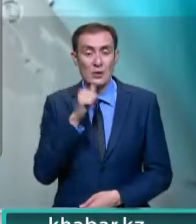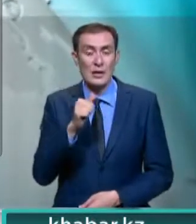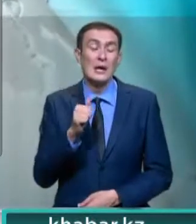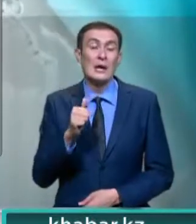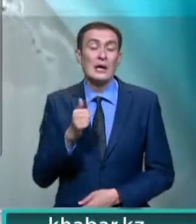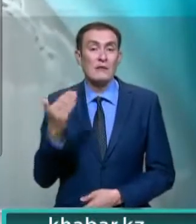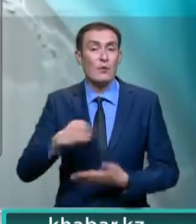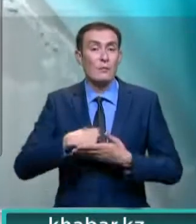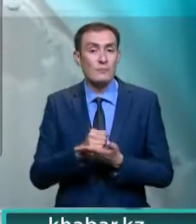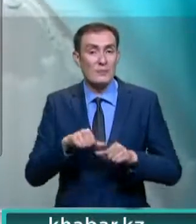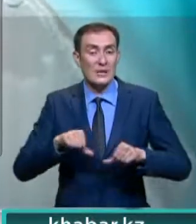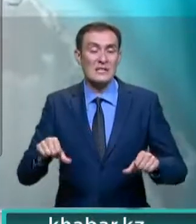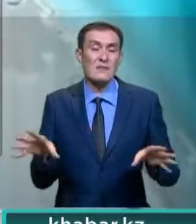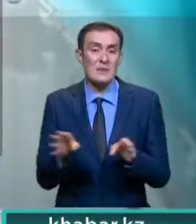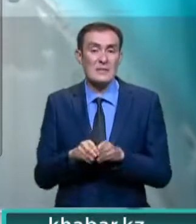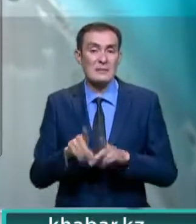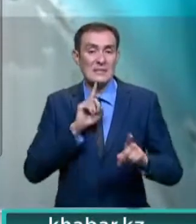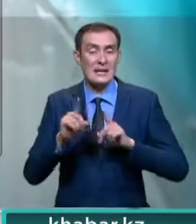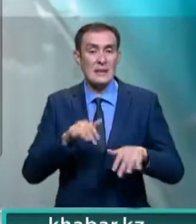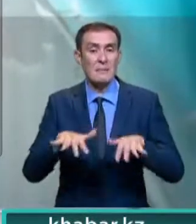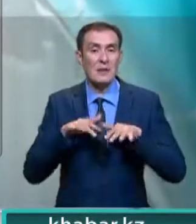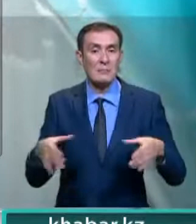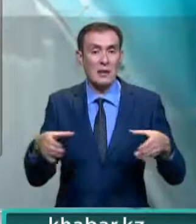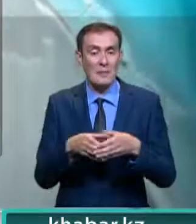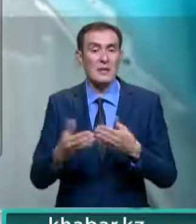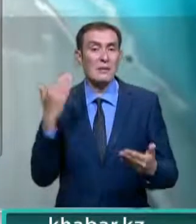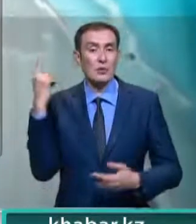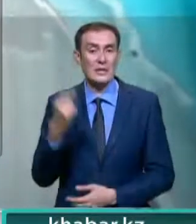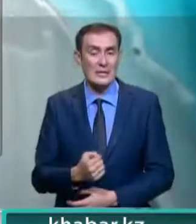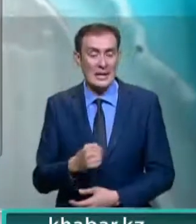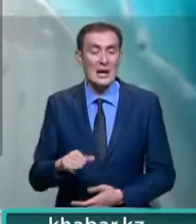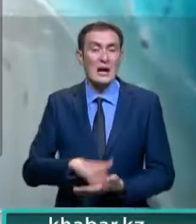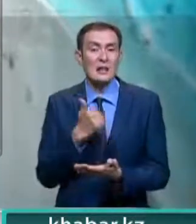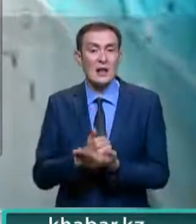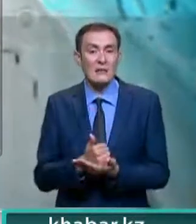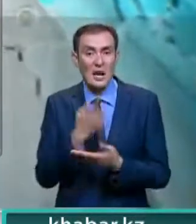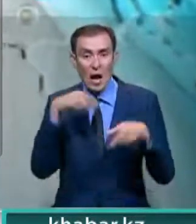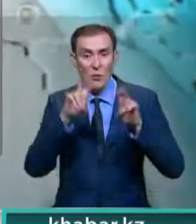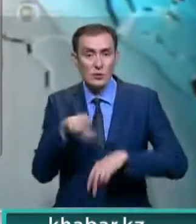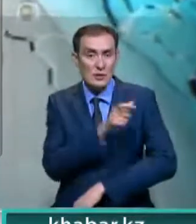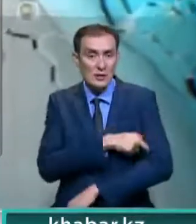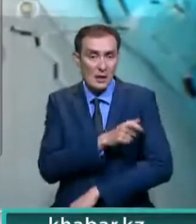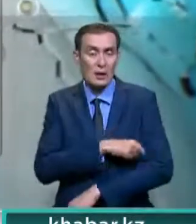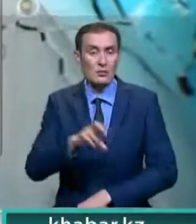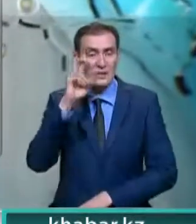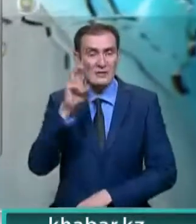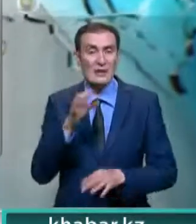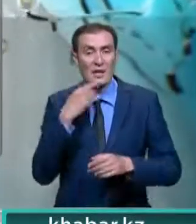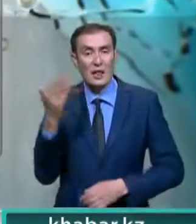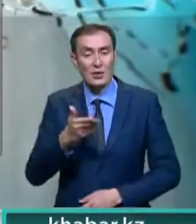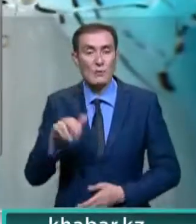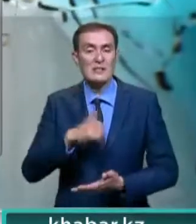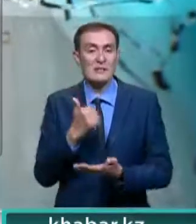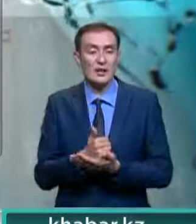год. Его приняли на совместном заседании палат парламента на прошлой неделе. Главный аудитор страны также доложила об основных